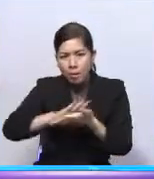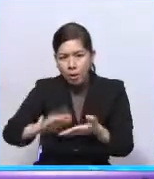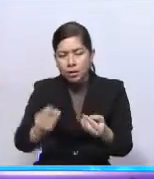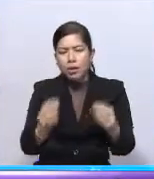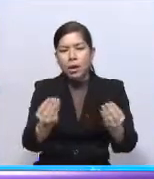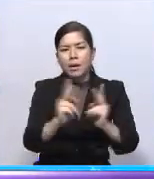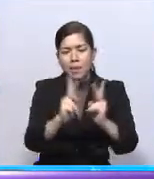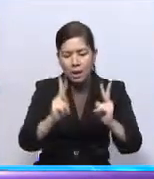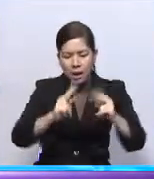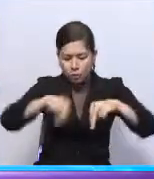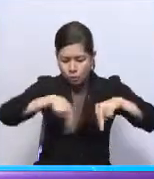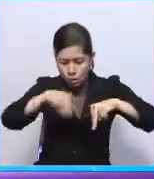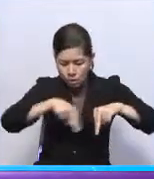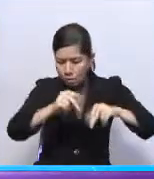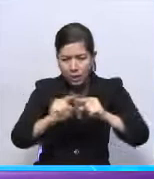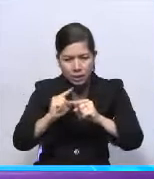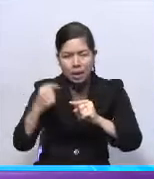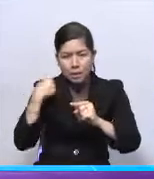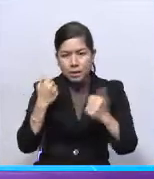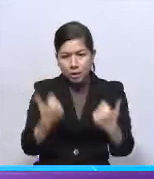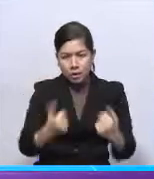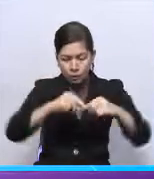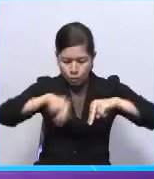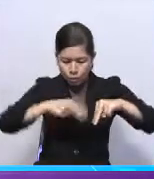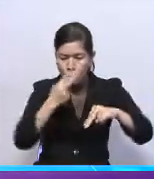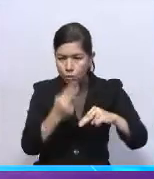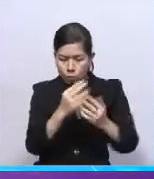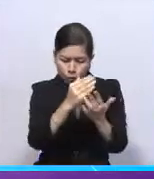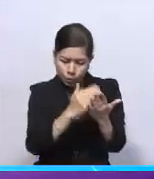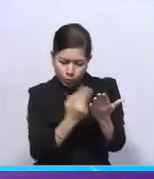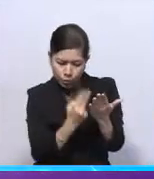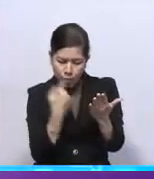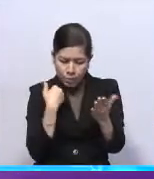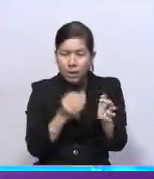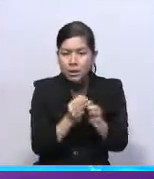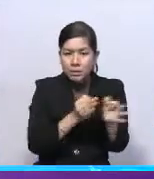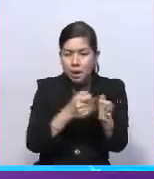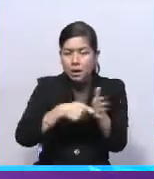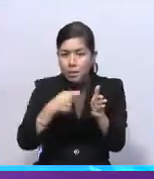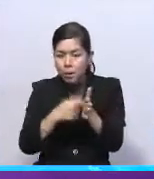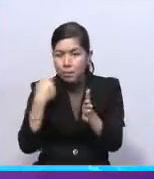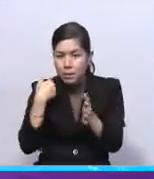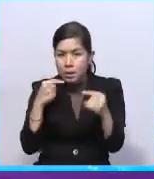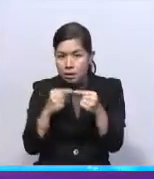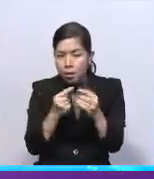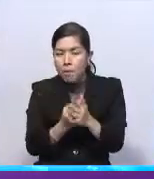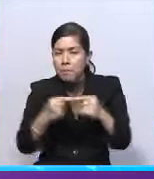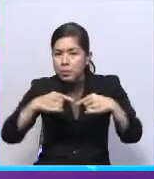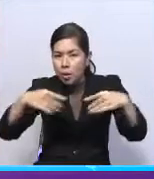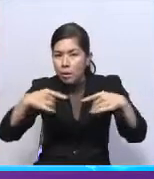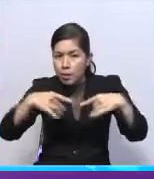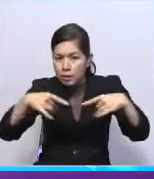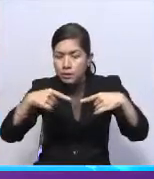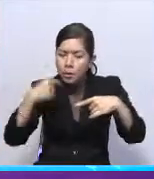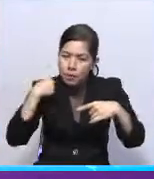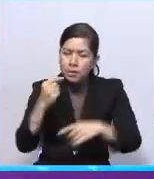การตรวจสอบข้อเท็จจริงซึ่งขณะนี้อยู่ระหว่างการพิจารณาว่าคำชี้แจงเนี่ยสมเหตุสมผลหรือไม่ซึ่งแม้ปลัดกระทรวงมหาดไทยจะ